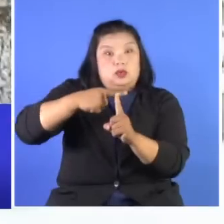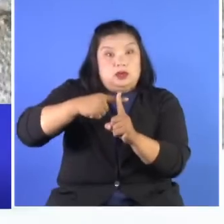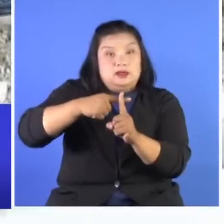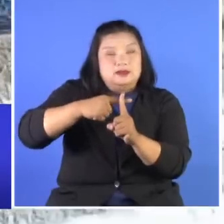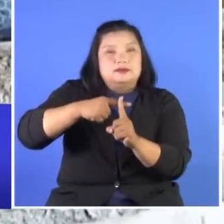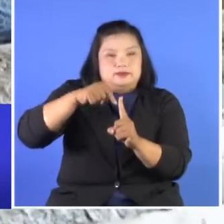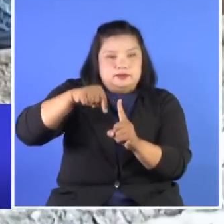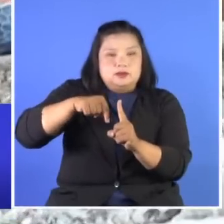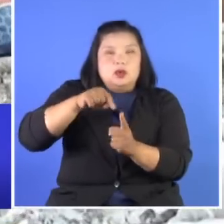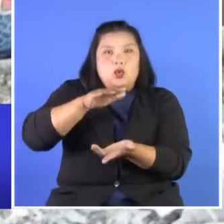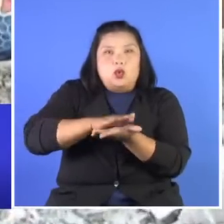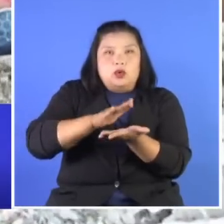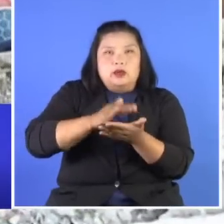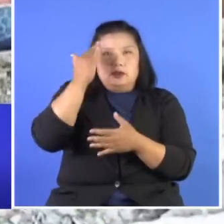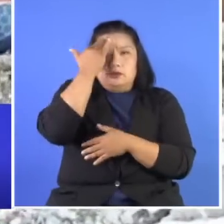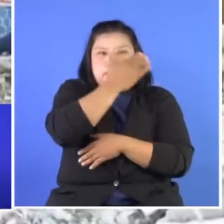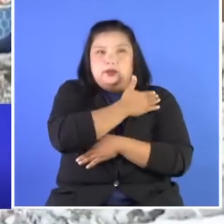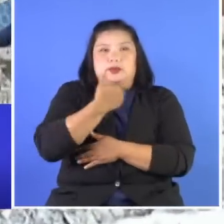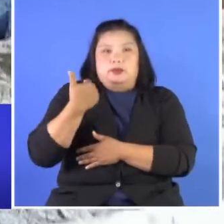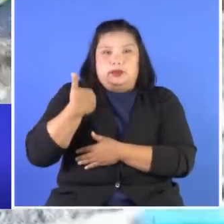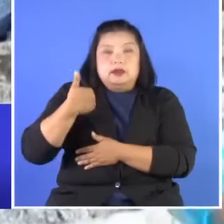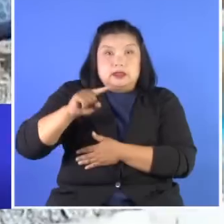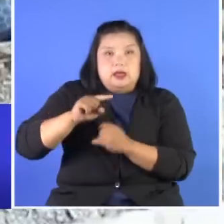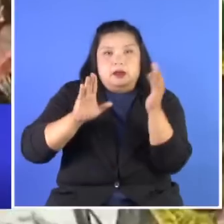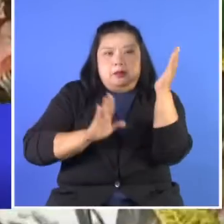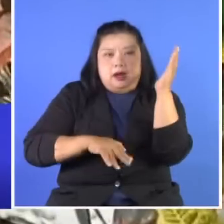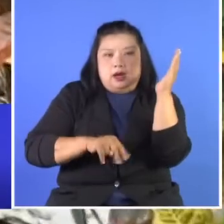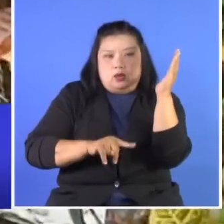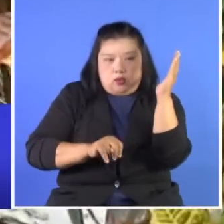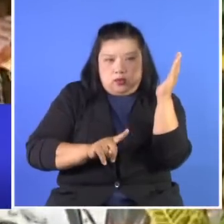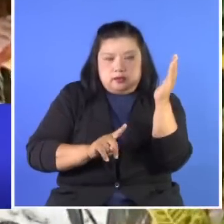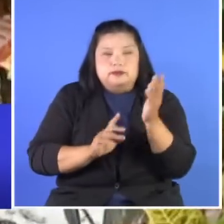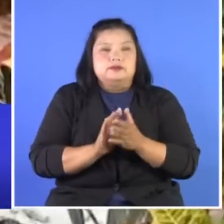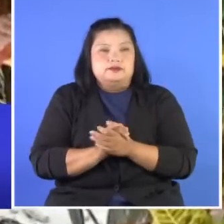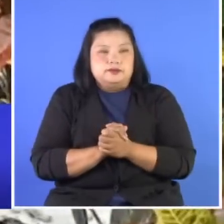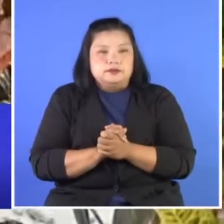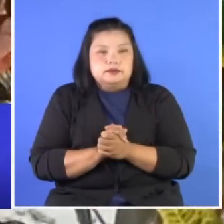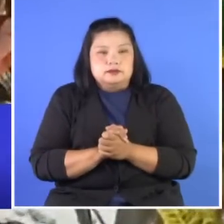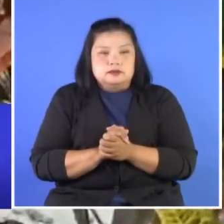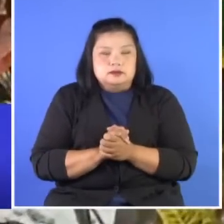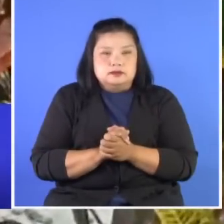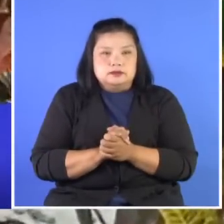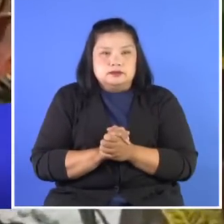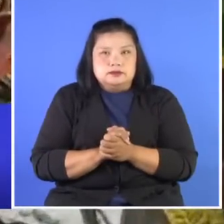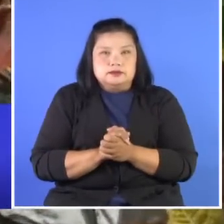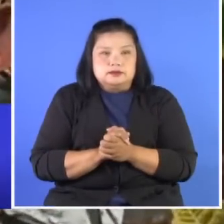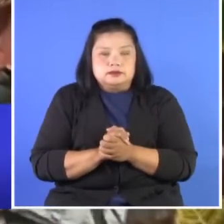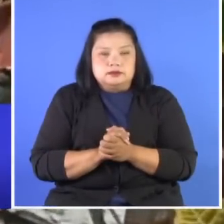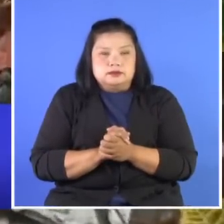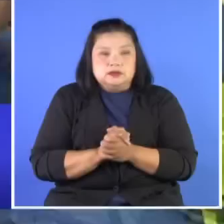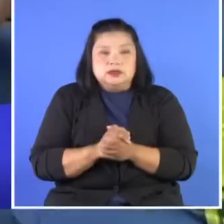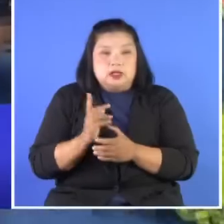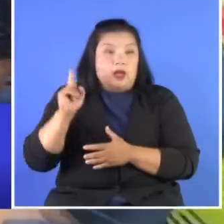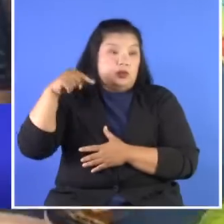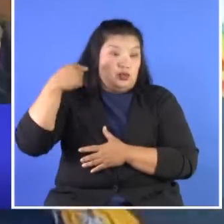มอสโกอยู่ที่หมู่ที่ 5ตำบลหินตกร่อนพิบูลย์นครศรีธรรมราชอย่างที่ว่านี้เห็นไหมนี่กำแพงเมื่อสักครู่นี้พังลงไปไงนาง